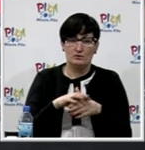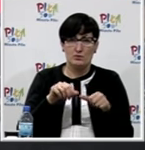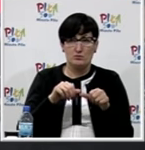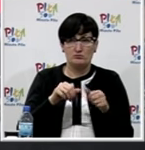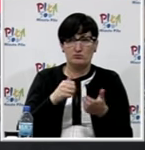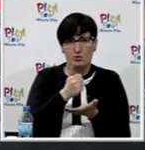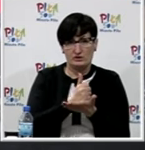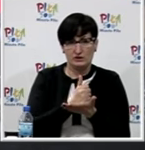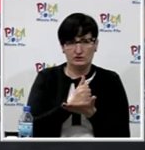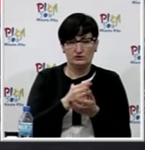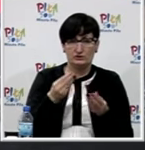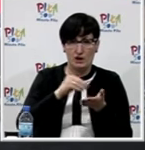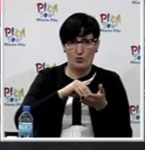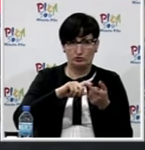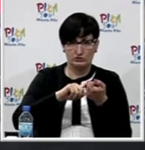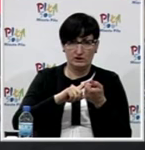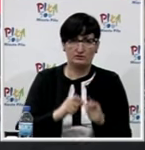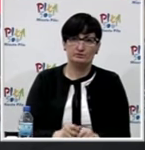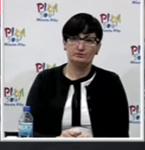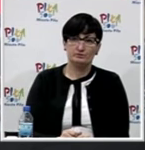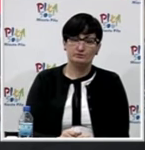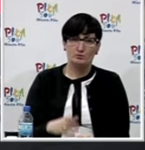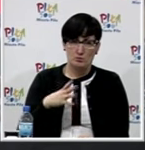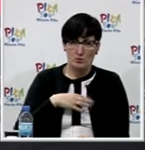wyrysu z planu miejscowego i wypisu zostały dostarczone wszystkim radnym.